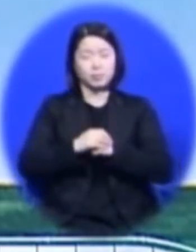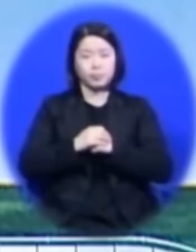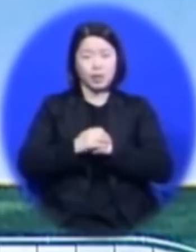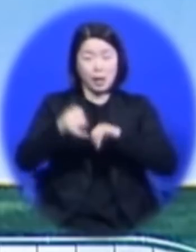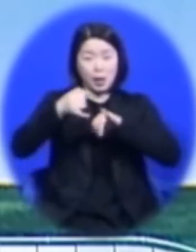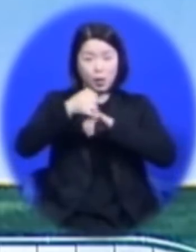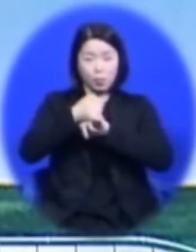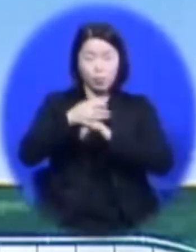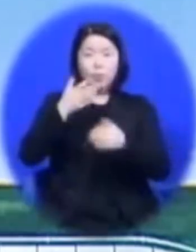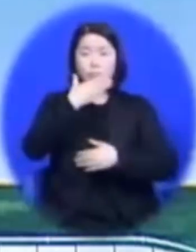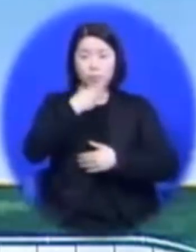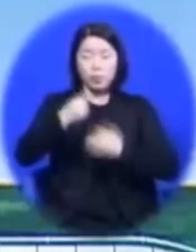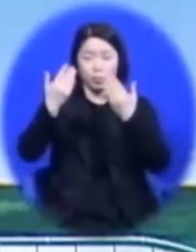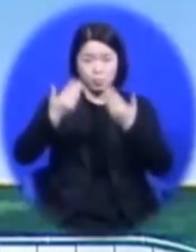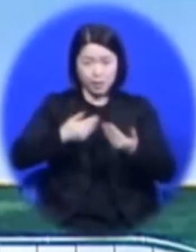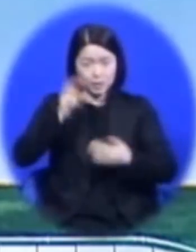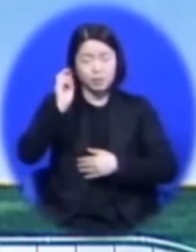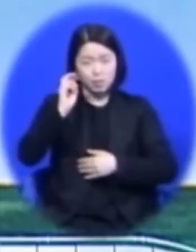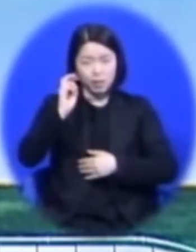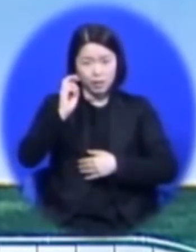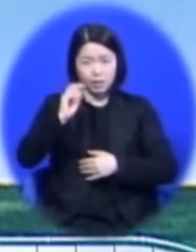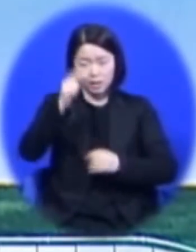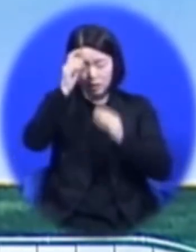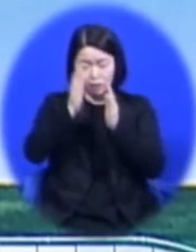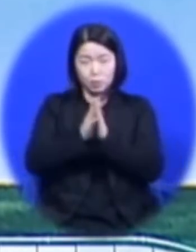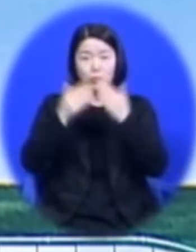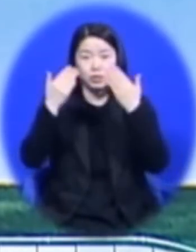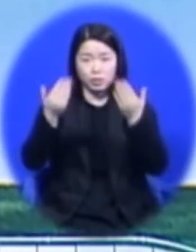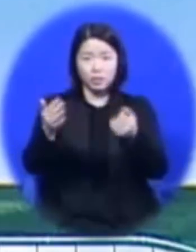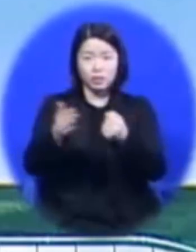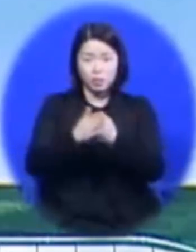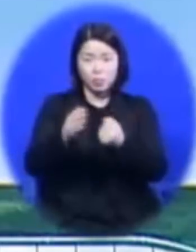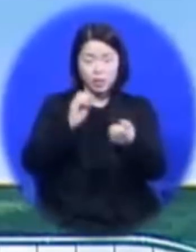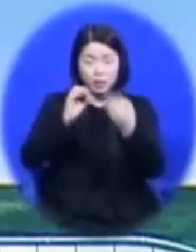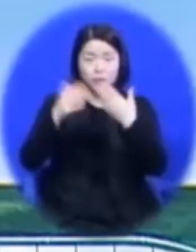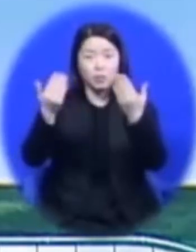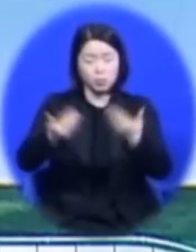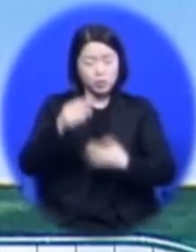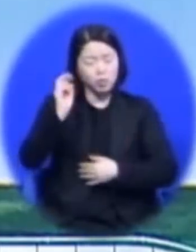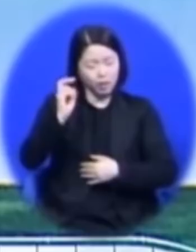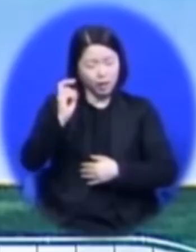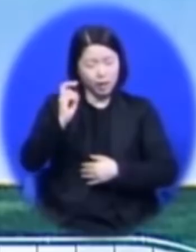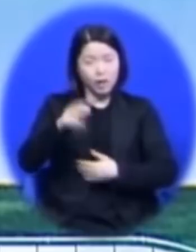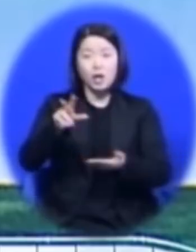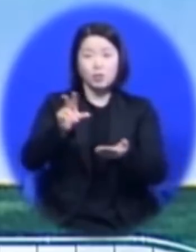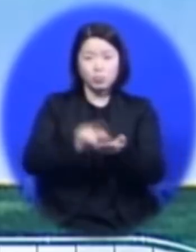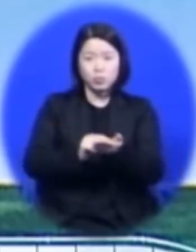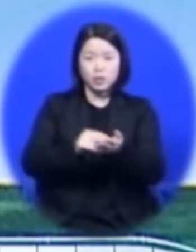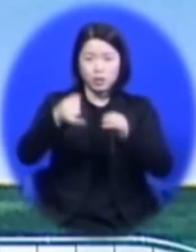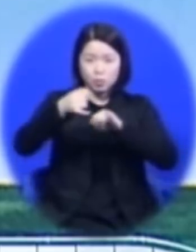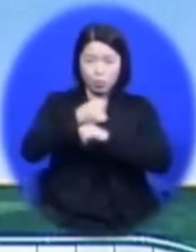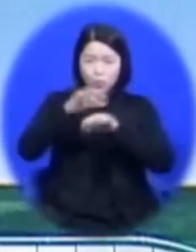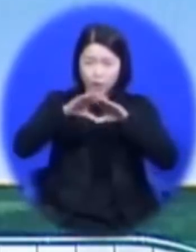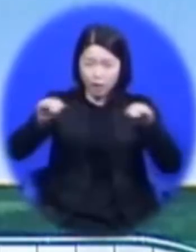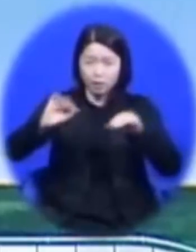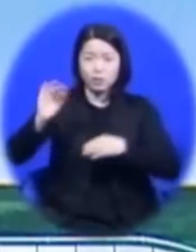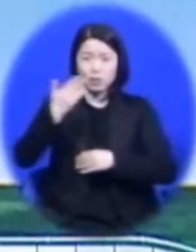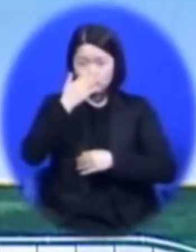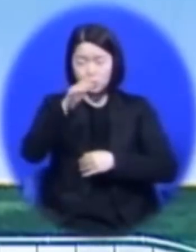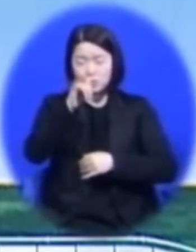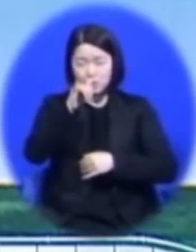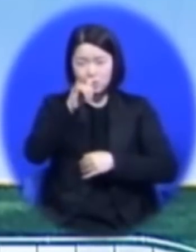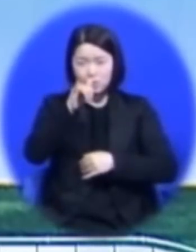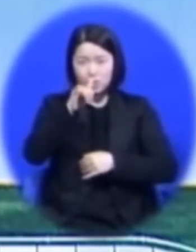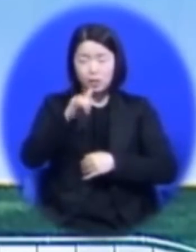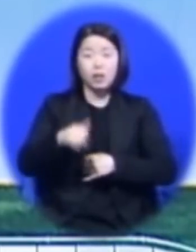반드시 복을 받을 거야 기도 했으니 응답해 주실 거야 문제는 반드시 해결될 거야